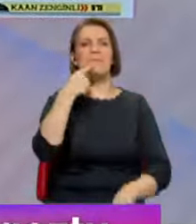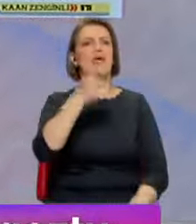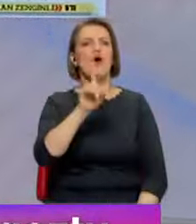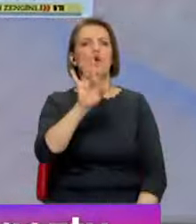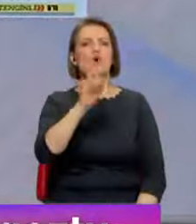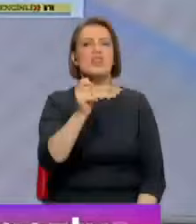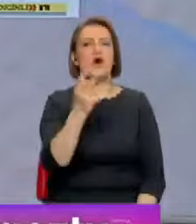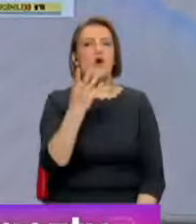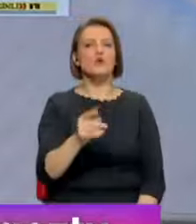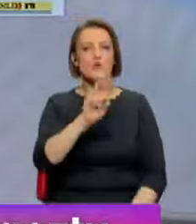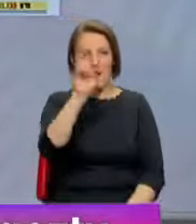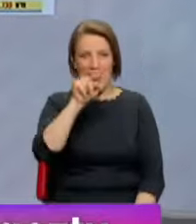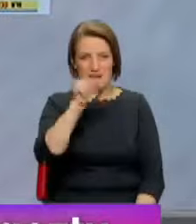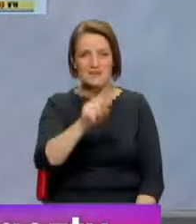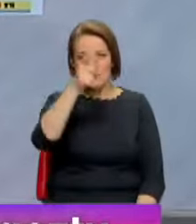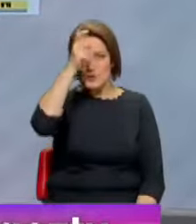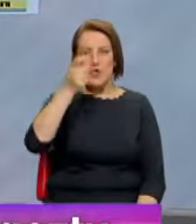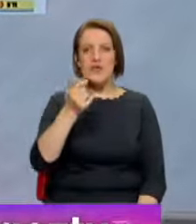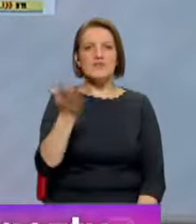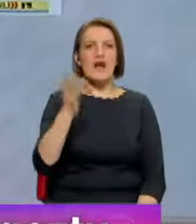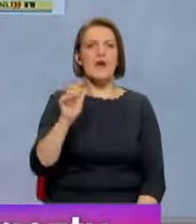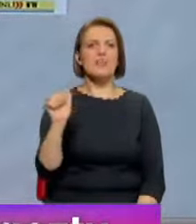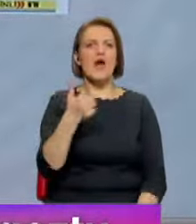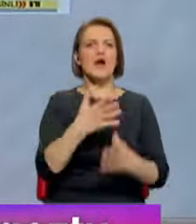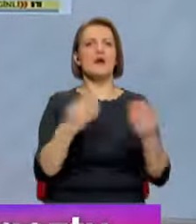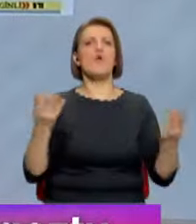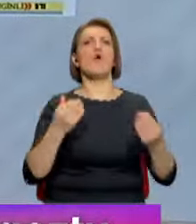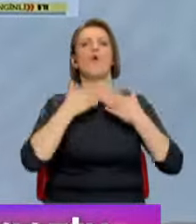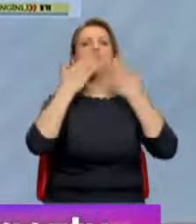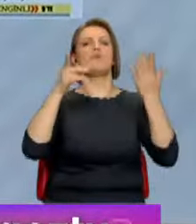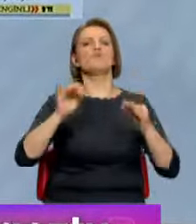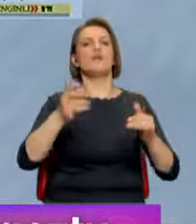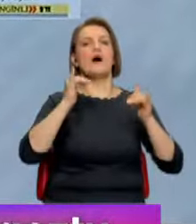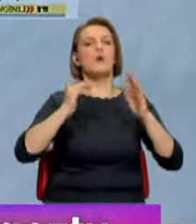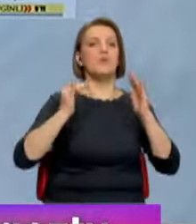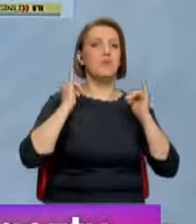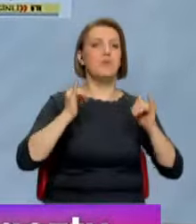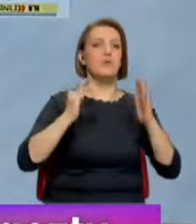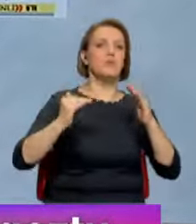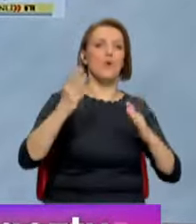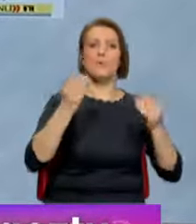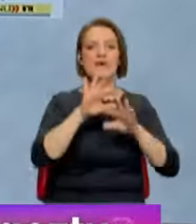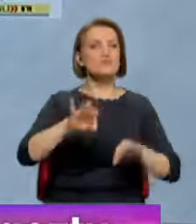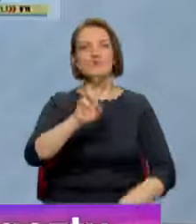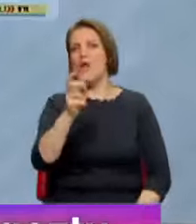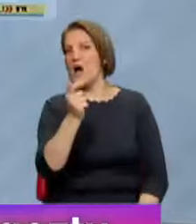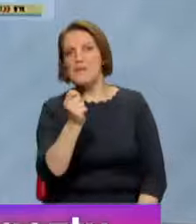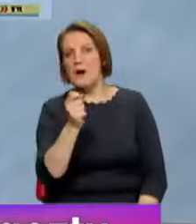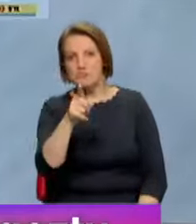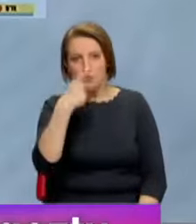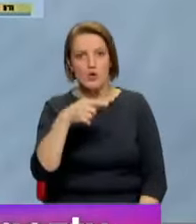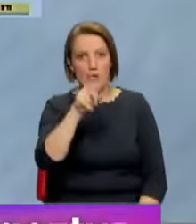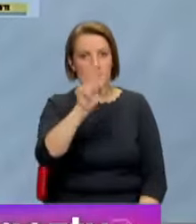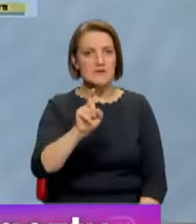14 lira olduğunda dolar yani Türk Lirası Daha ne kadar değer kaybedecek olmaz bundan daha ötesi ne kadar şimdi dolar bunu